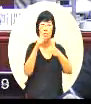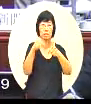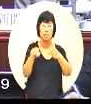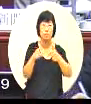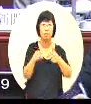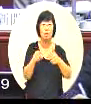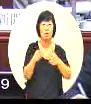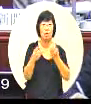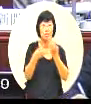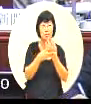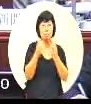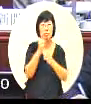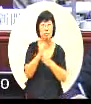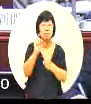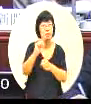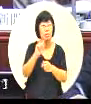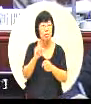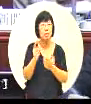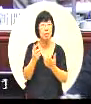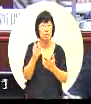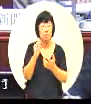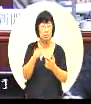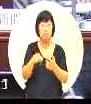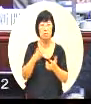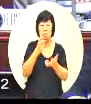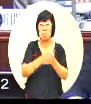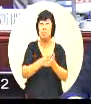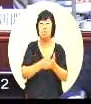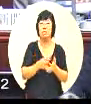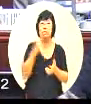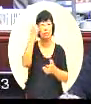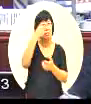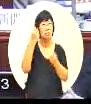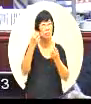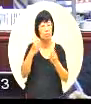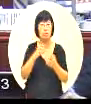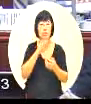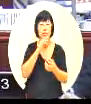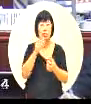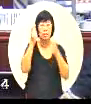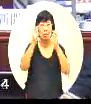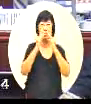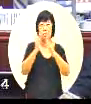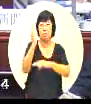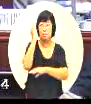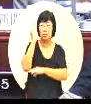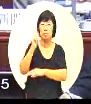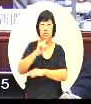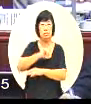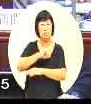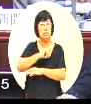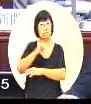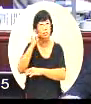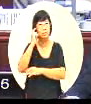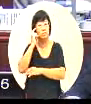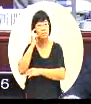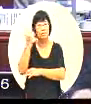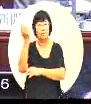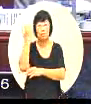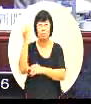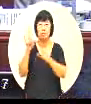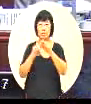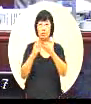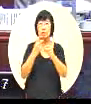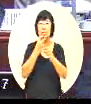从？那这个当然是一个非常严肃的问题。站在高雄市政府的立场，过去中央产业的